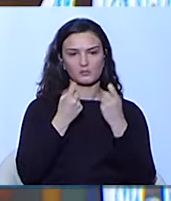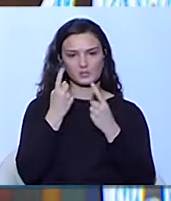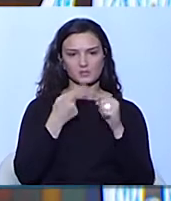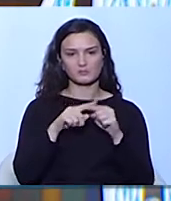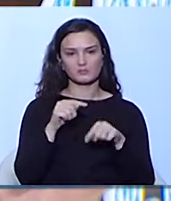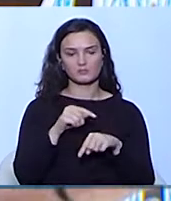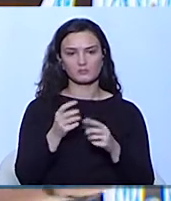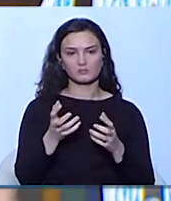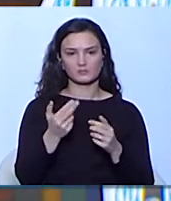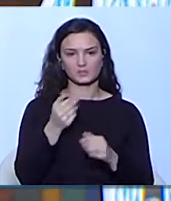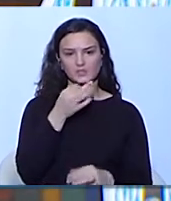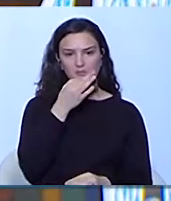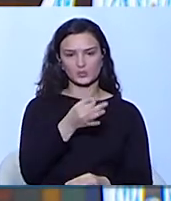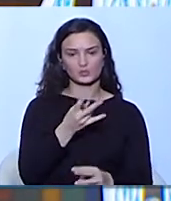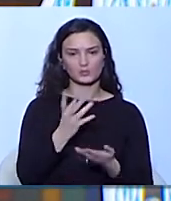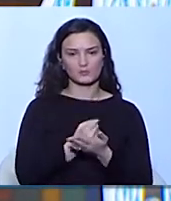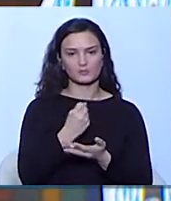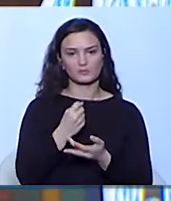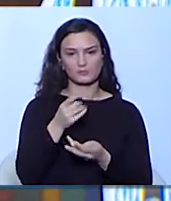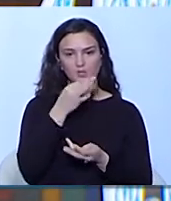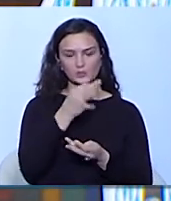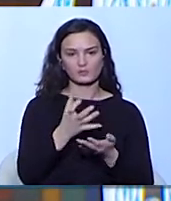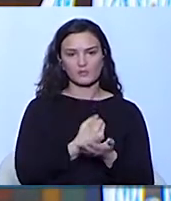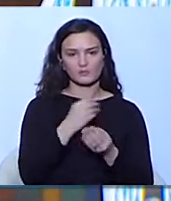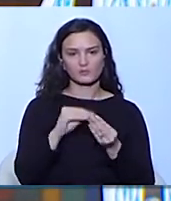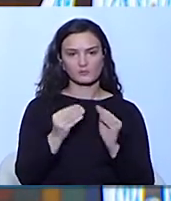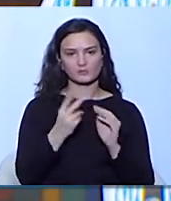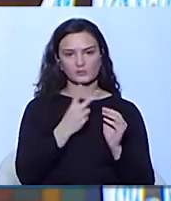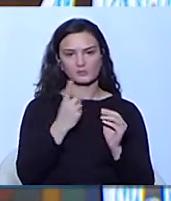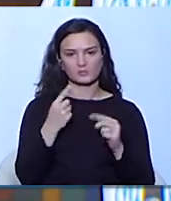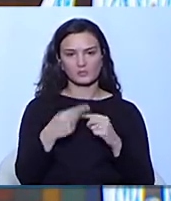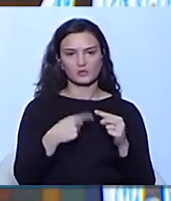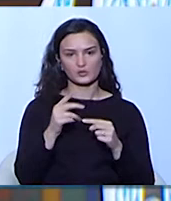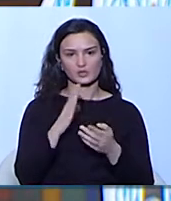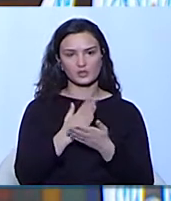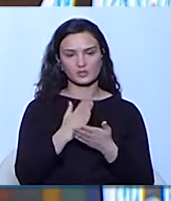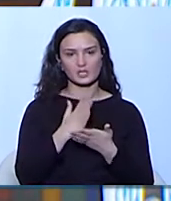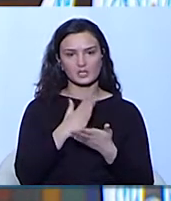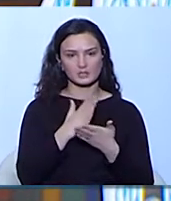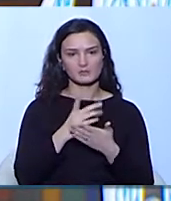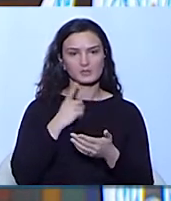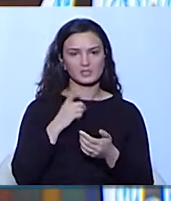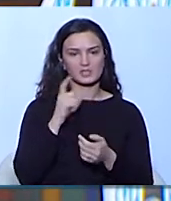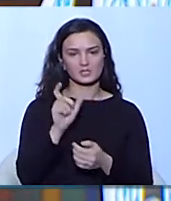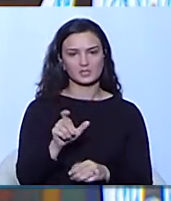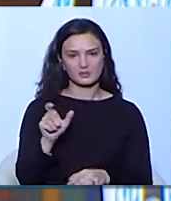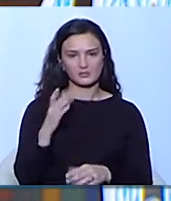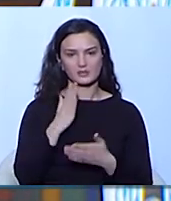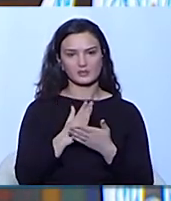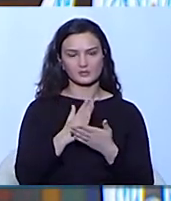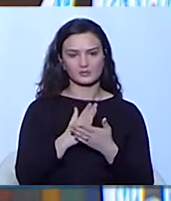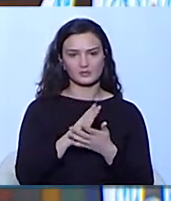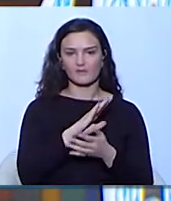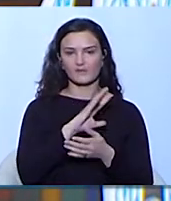ინფორმაციის მიღების პრობლემა ცხადია. პასუხის პოვნის პრობლემა 21 საუკუნეში არ არის. არსებობენ სპეციალისტები,